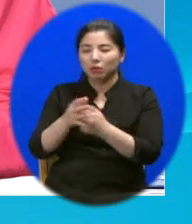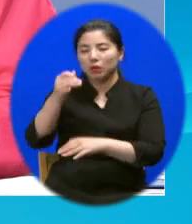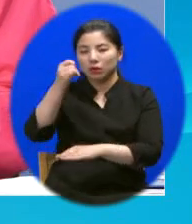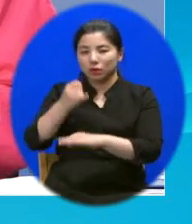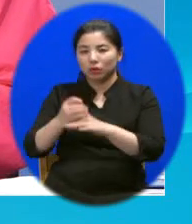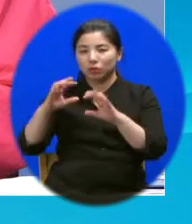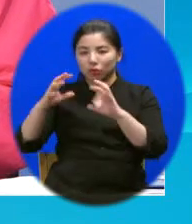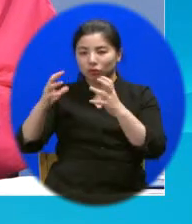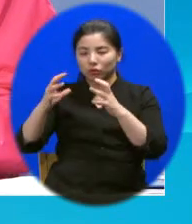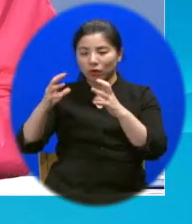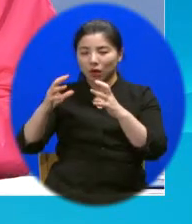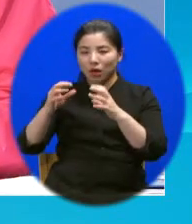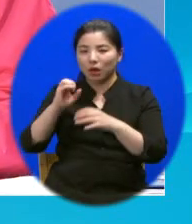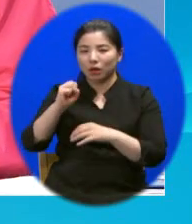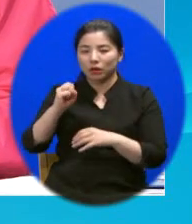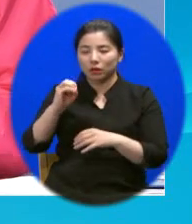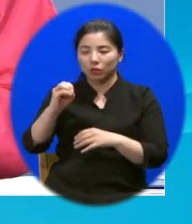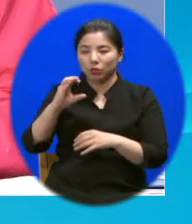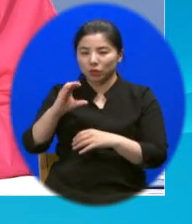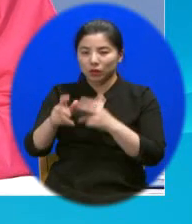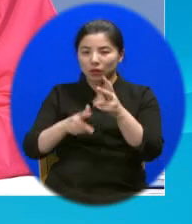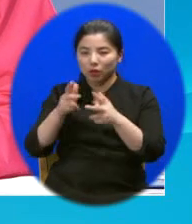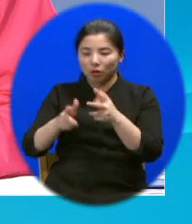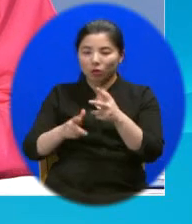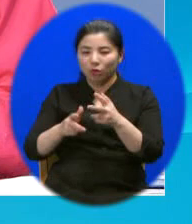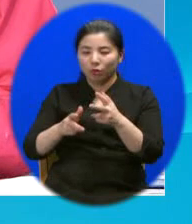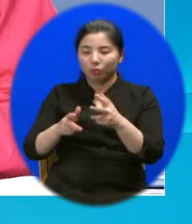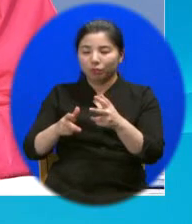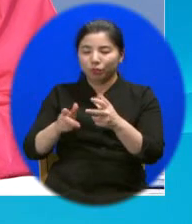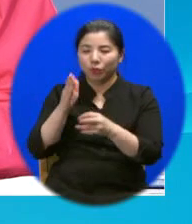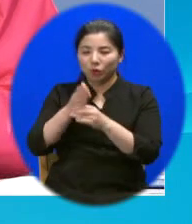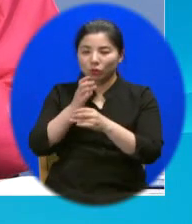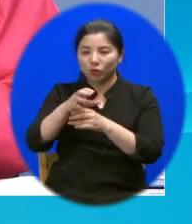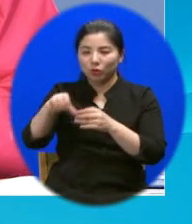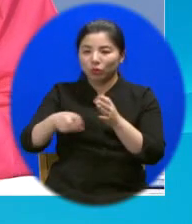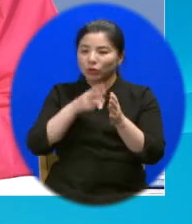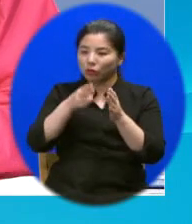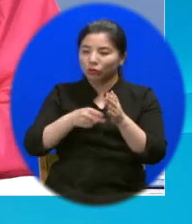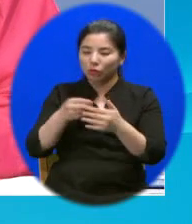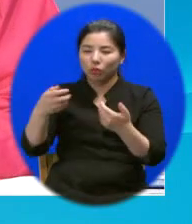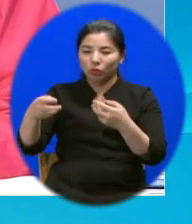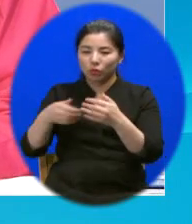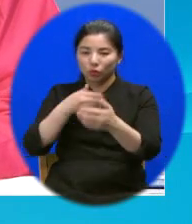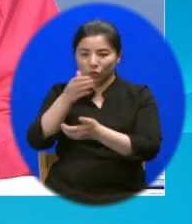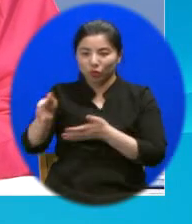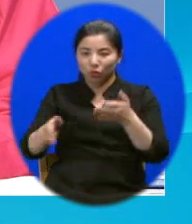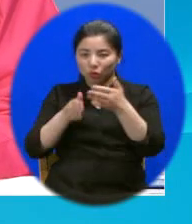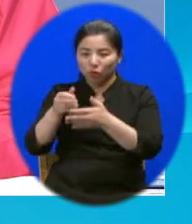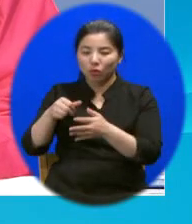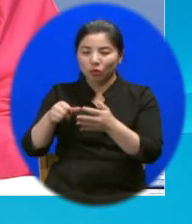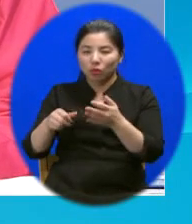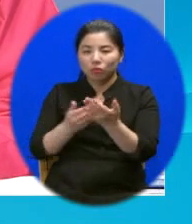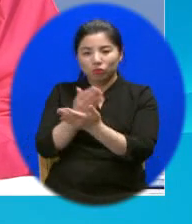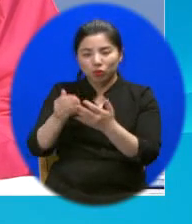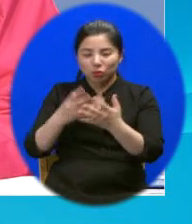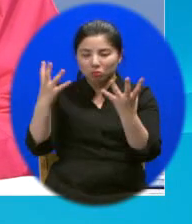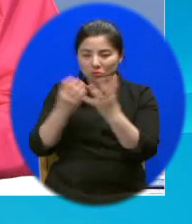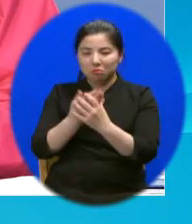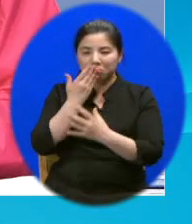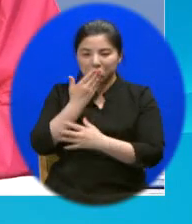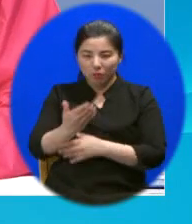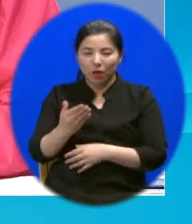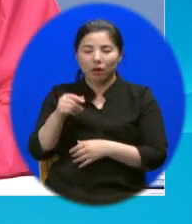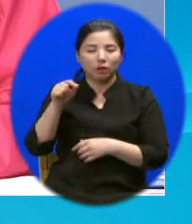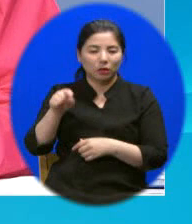국가 어 그랬소 시 사업으로서 대동 박 으로서의 철도와 도로로 동안 분류는 완성이 된다